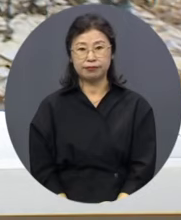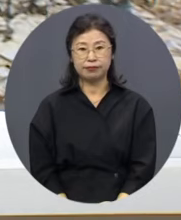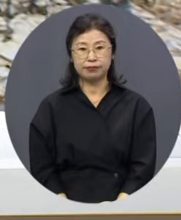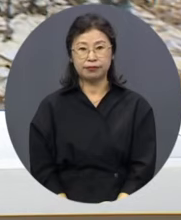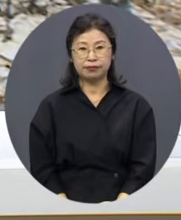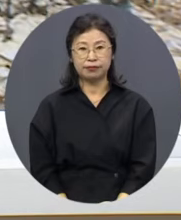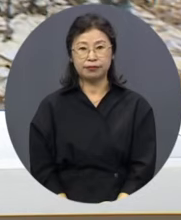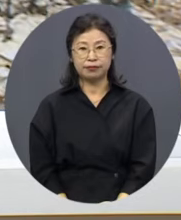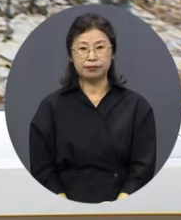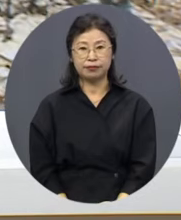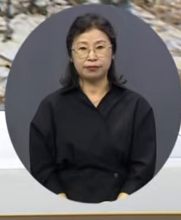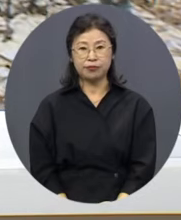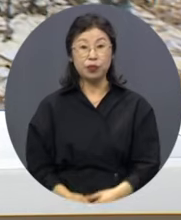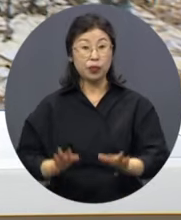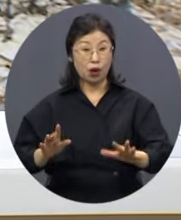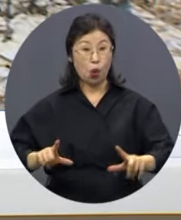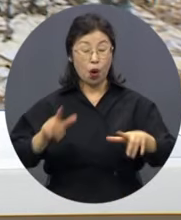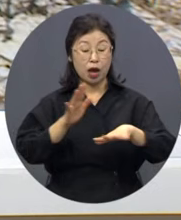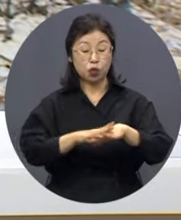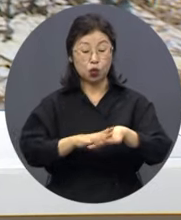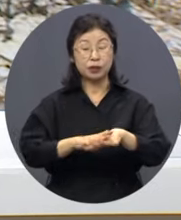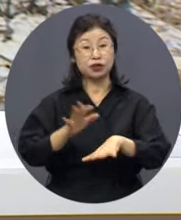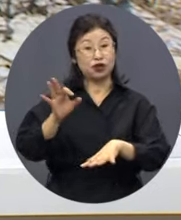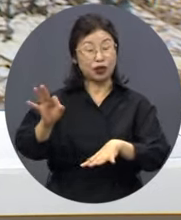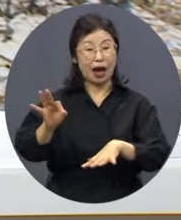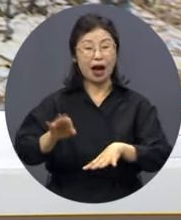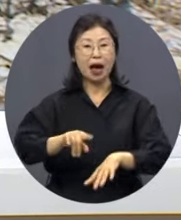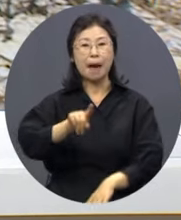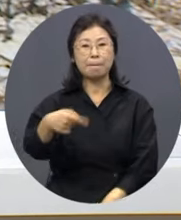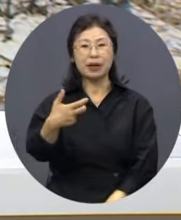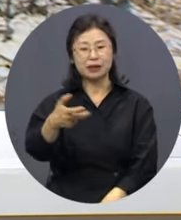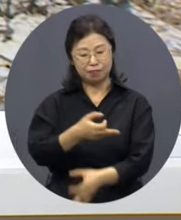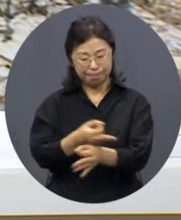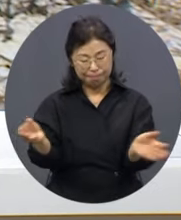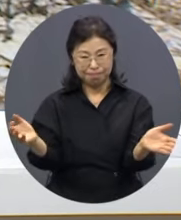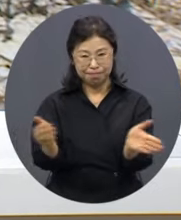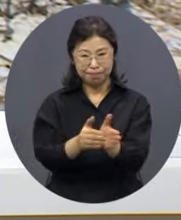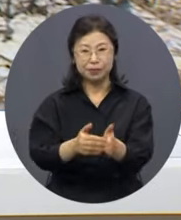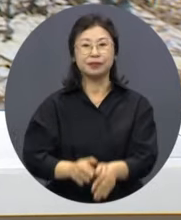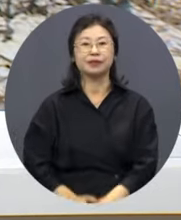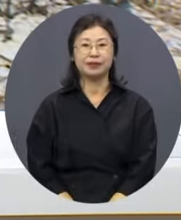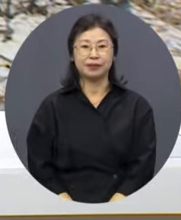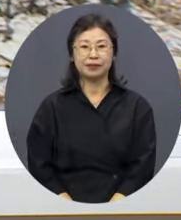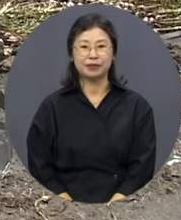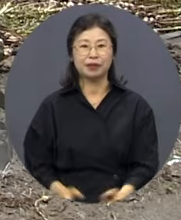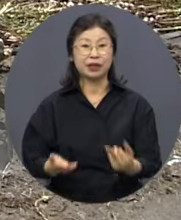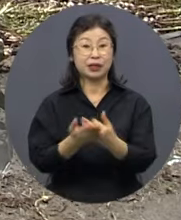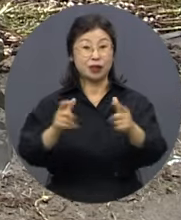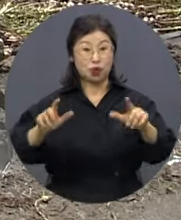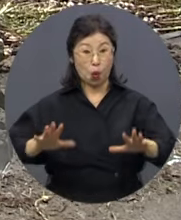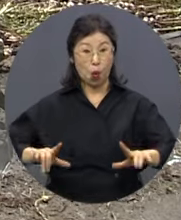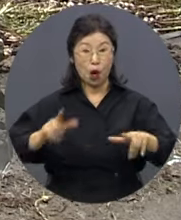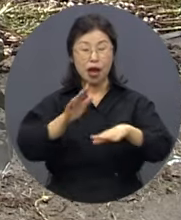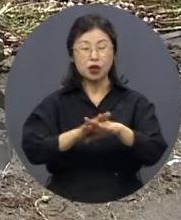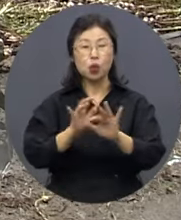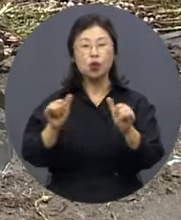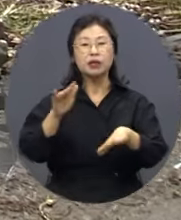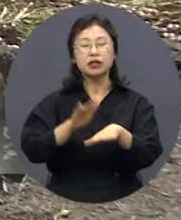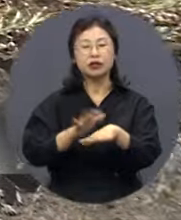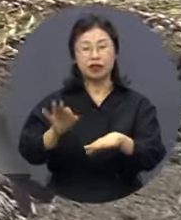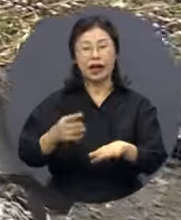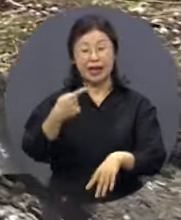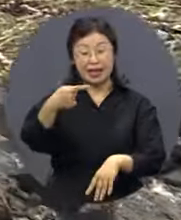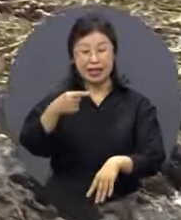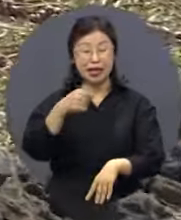반발했습니다 올드로 농민수당 170억 원이 지급된 것으로 나타났습니다 제주도는 올해 농민수당 지급